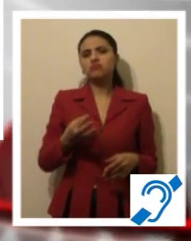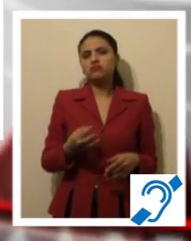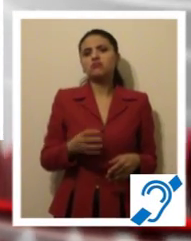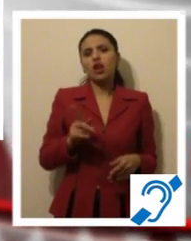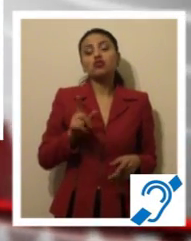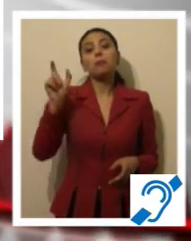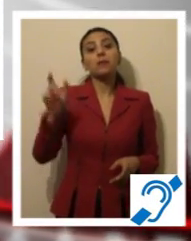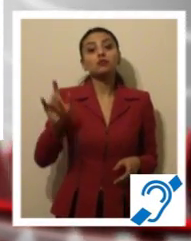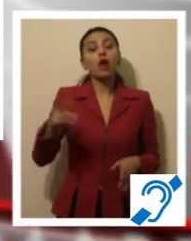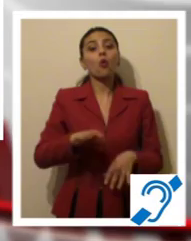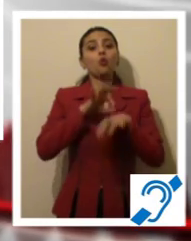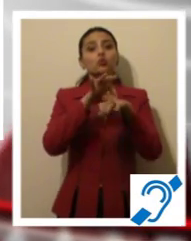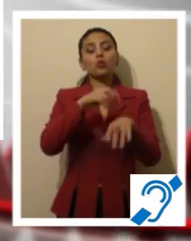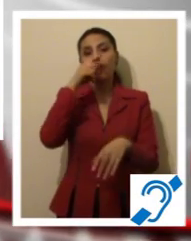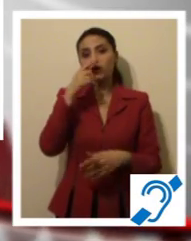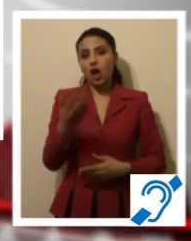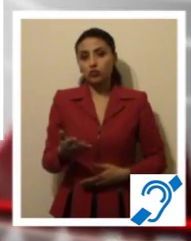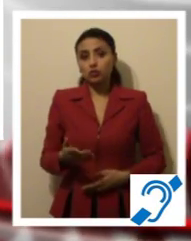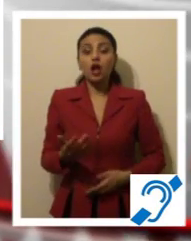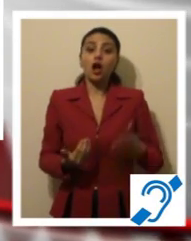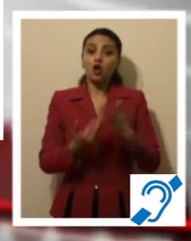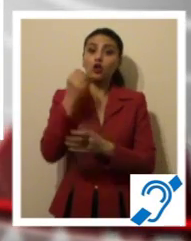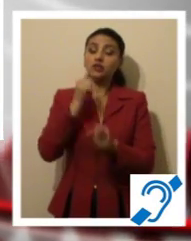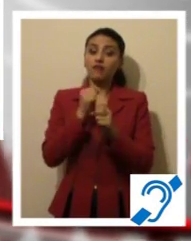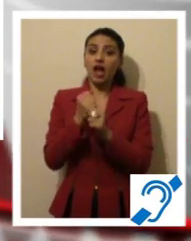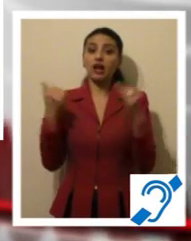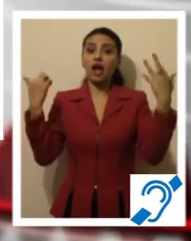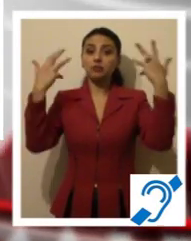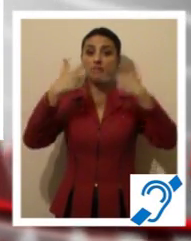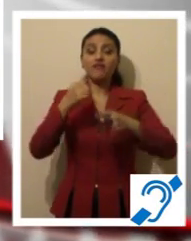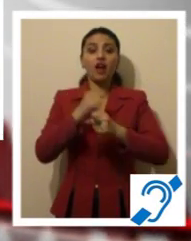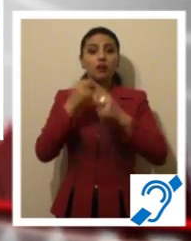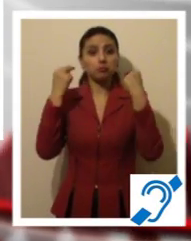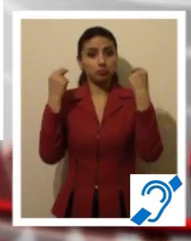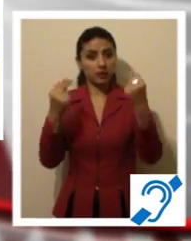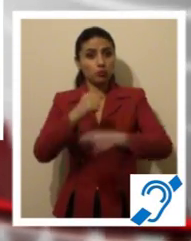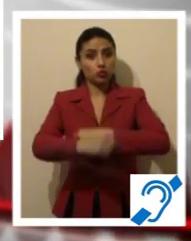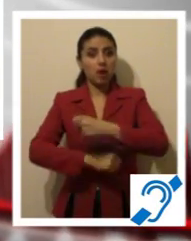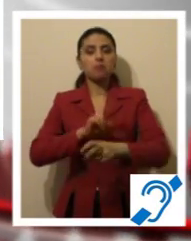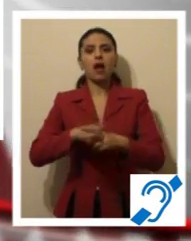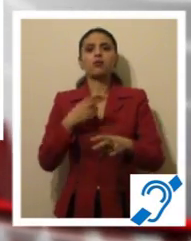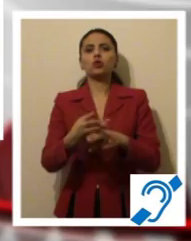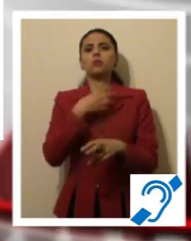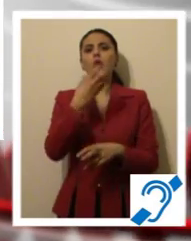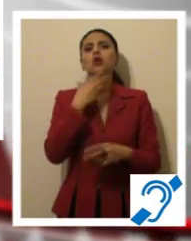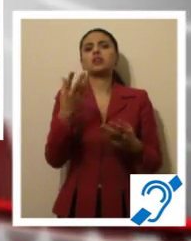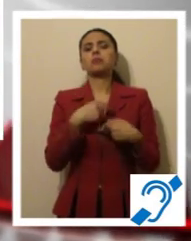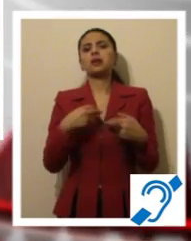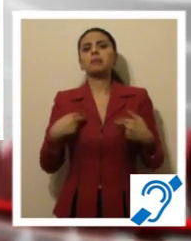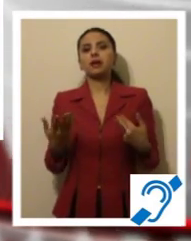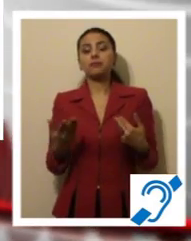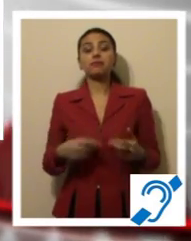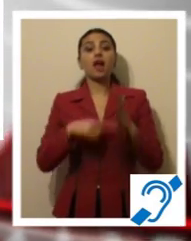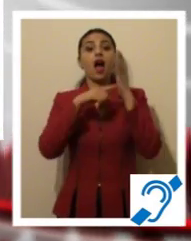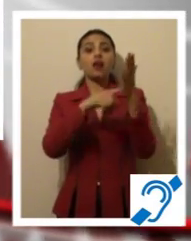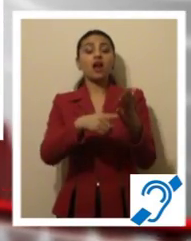așa zisele persoane care conduc orașul, care în loc să facă administrație și să-și facă treaba cât mai bine, fac mai mult politică în primărie. Situația